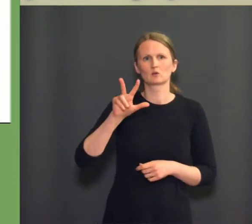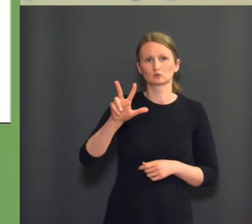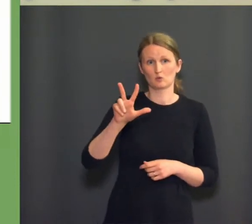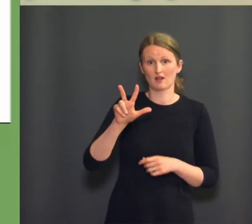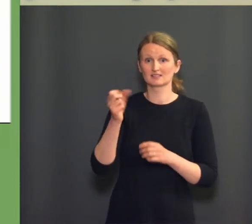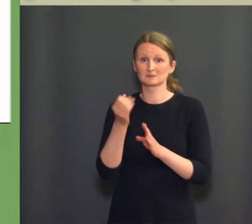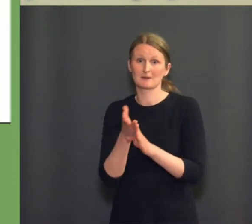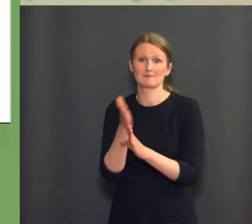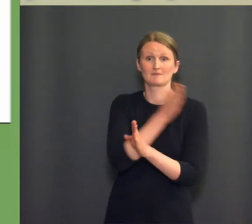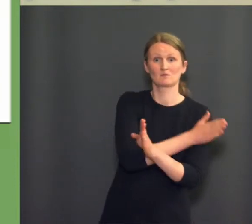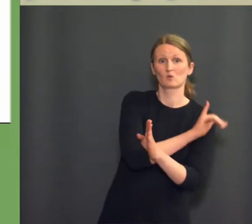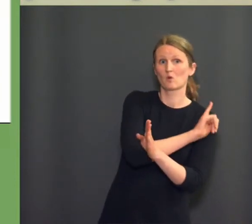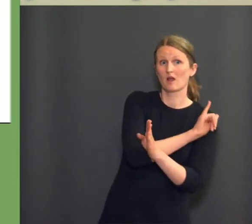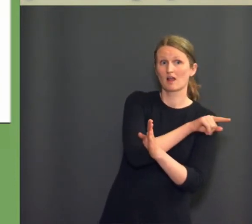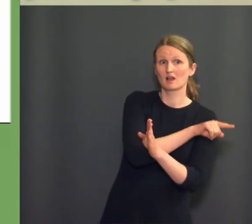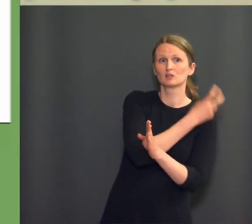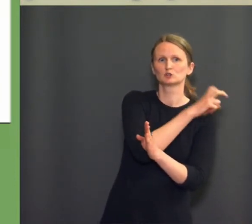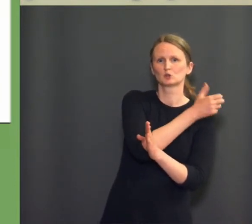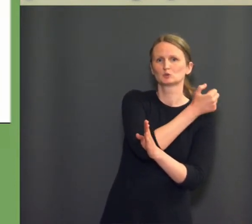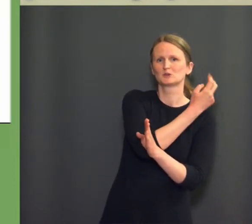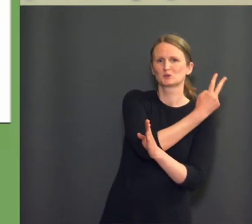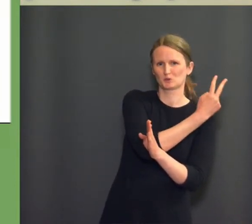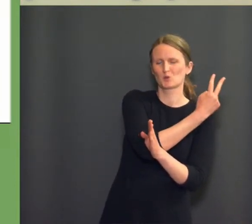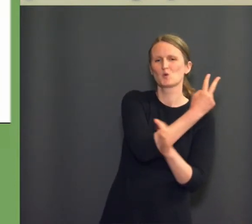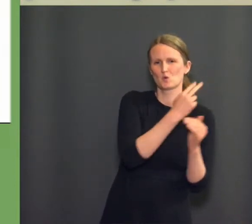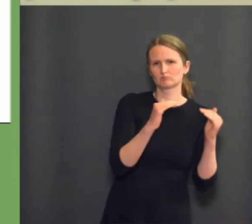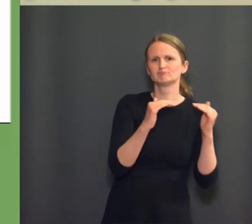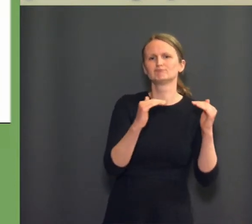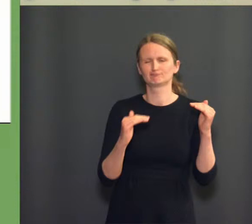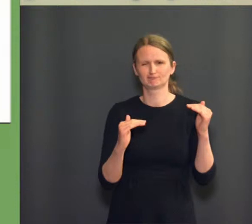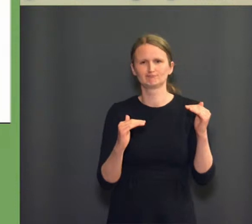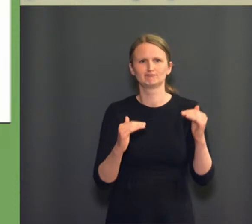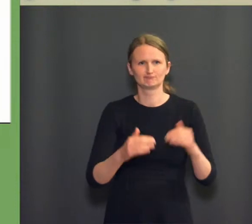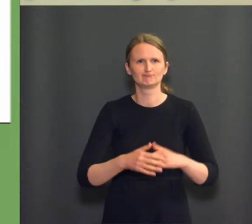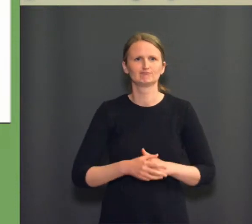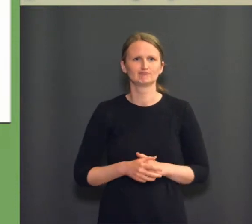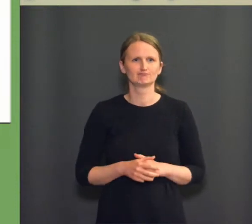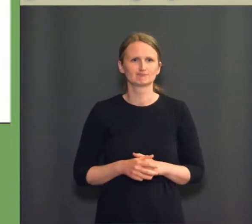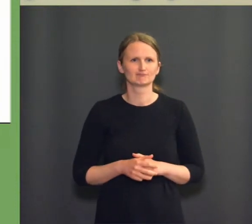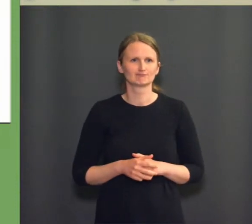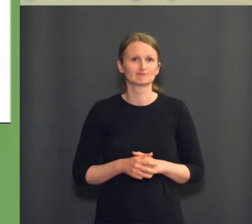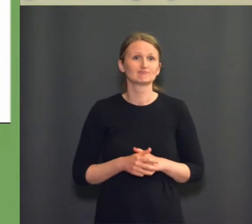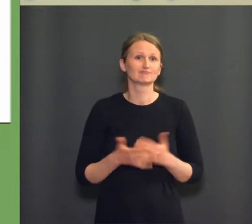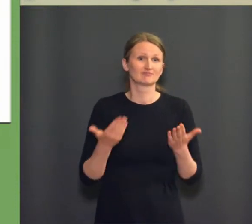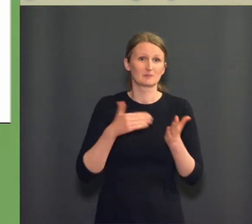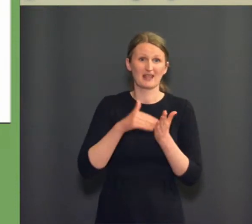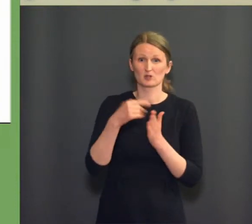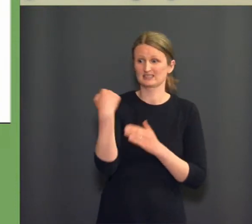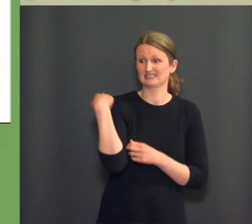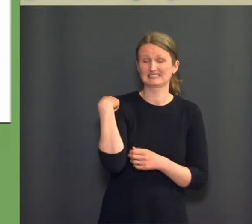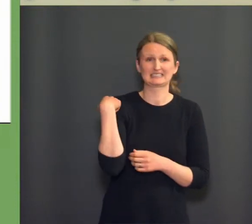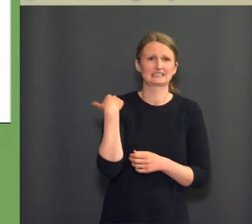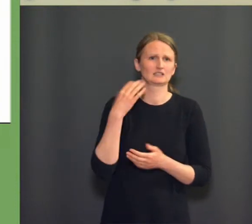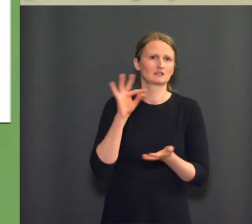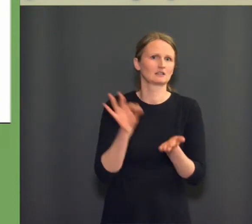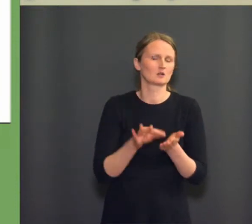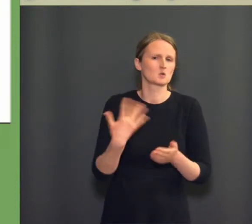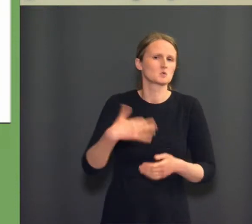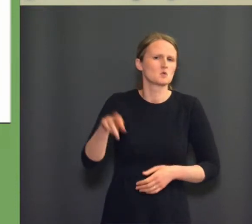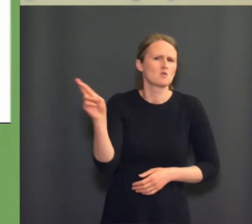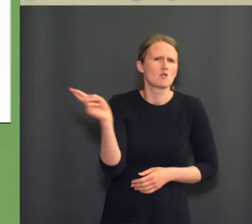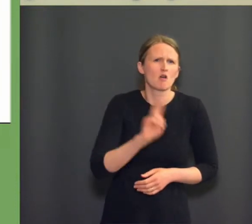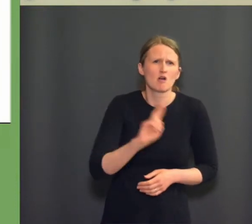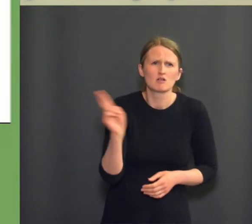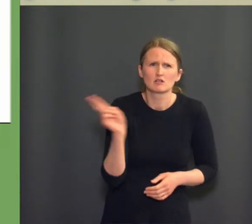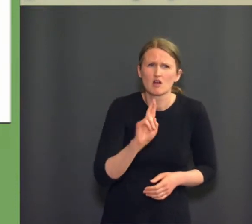262 admissions par jour. Il est vrai que ce mercredi, nous avons battu un nouveau record de 332